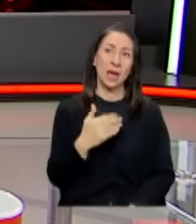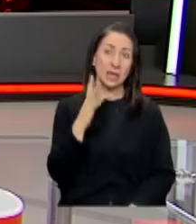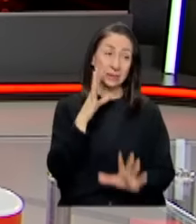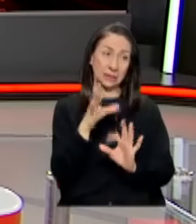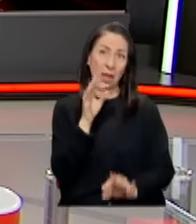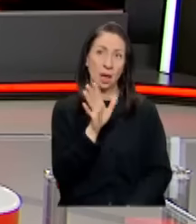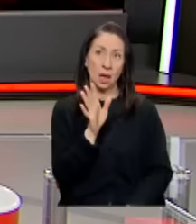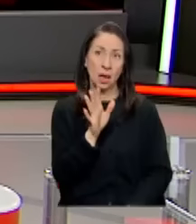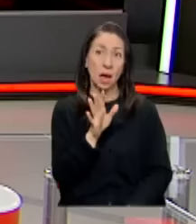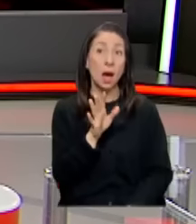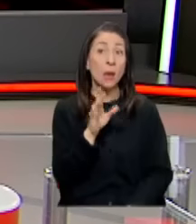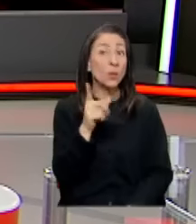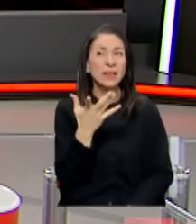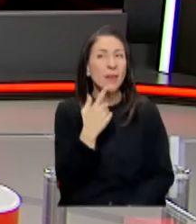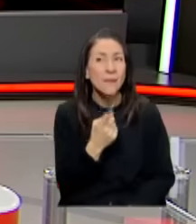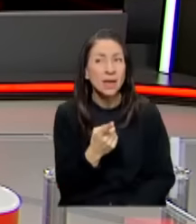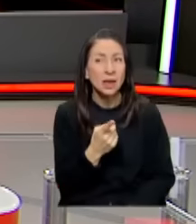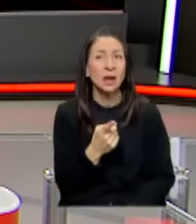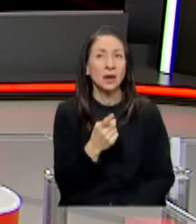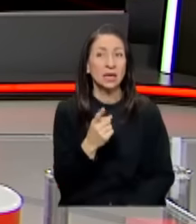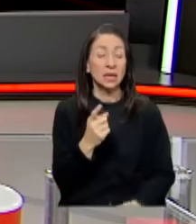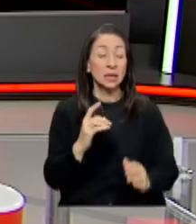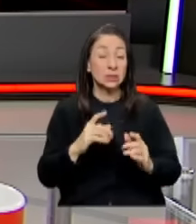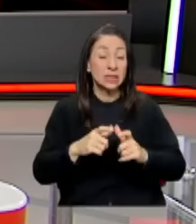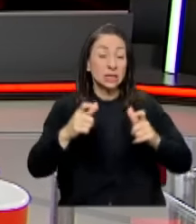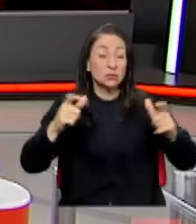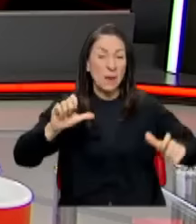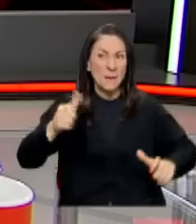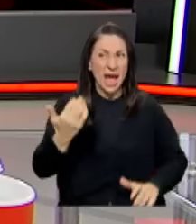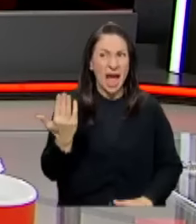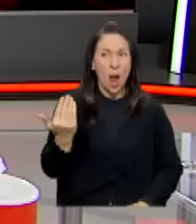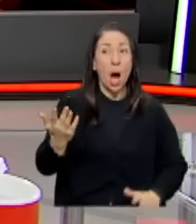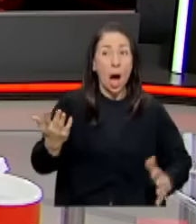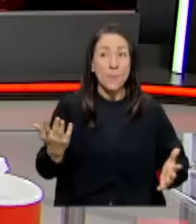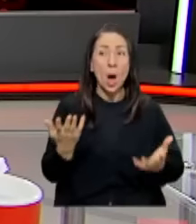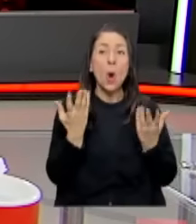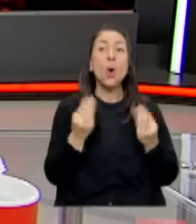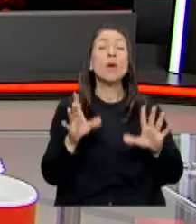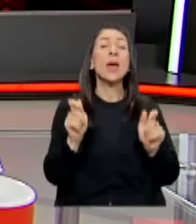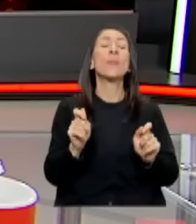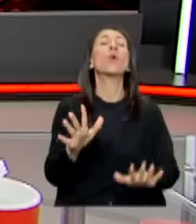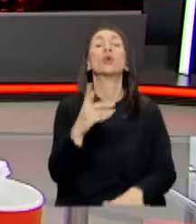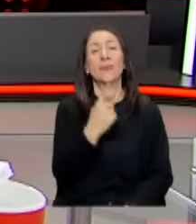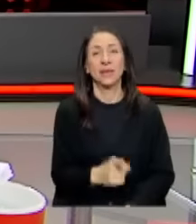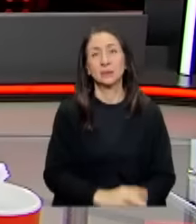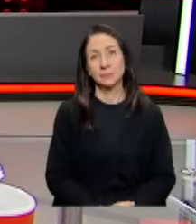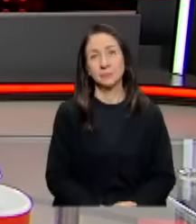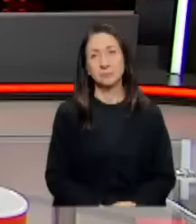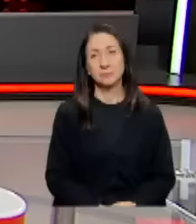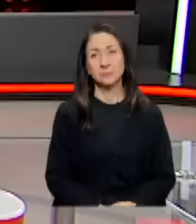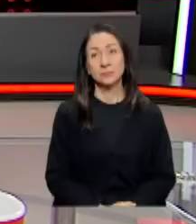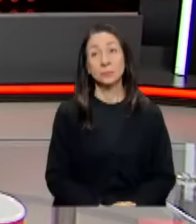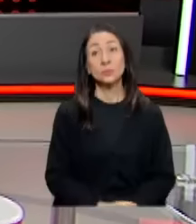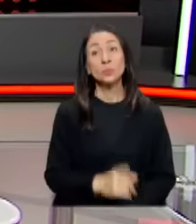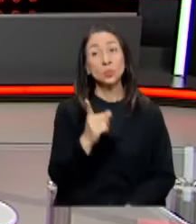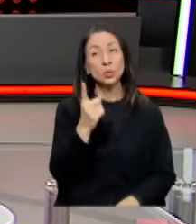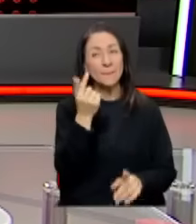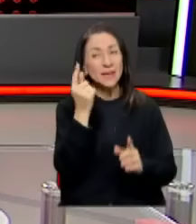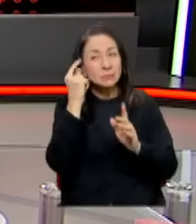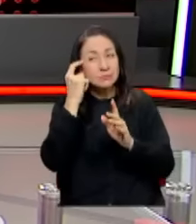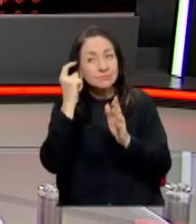insana. Bu ne demek? Potansiyeli var ama olmuyor, yapamıyorlar demek. Bunu bir